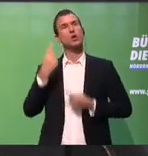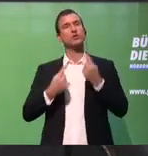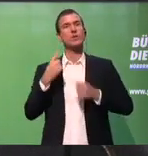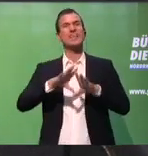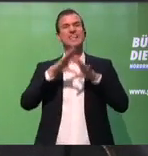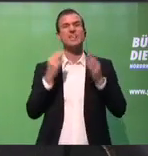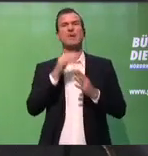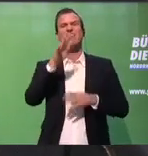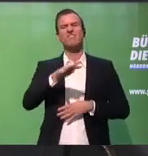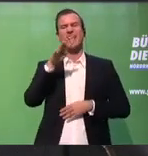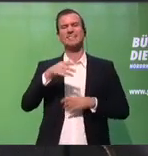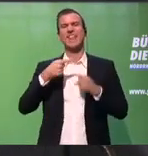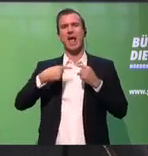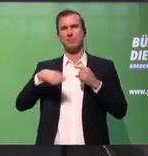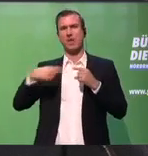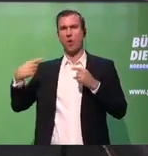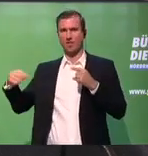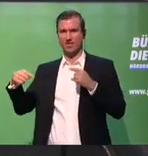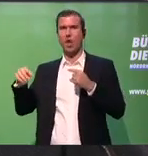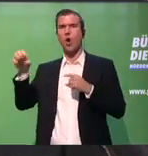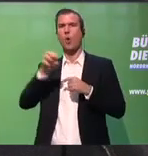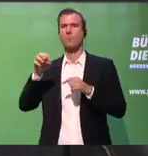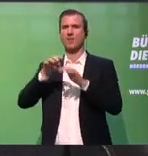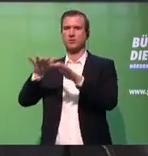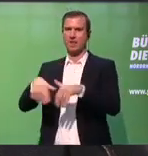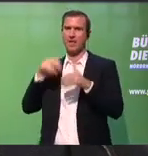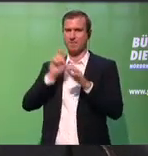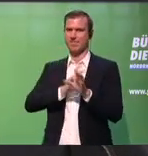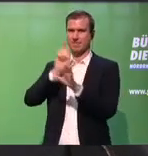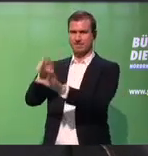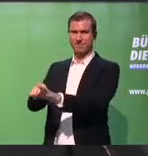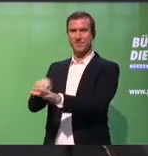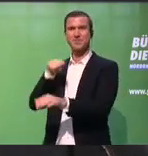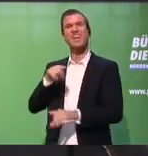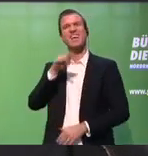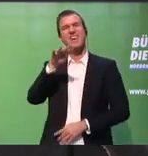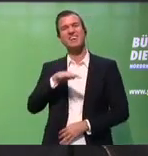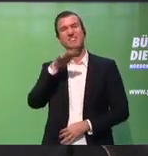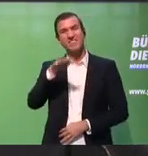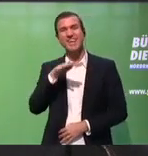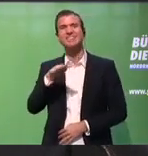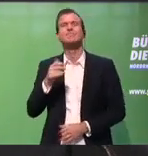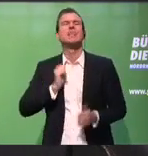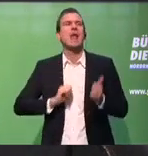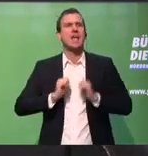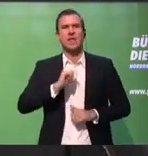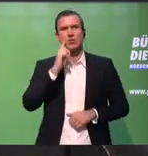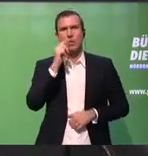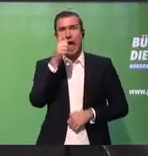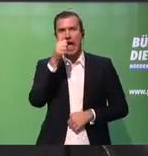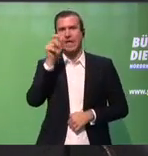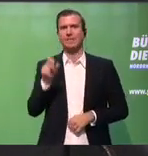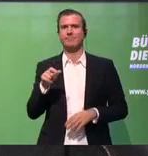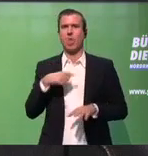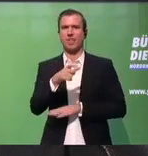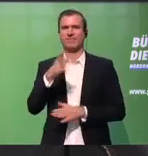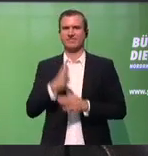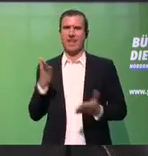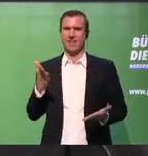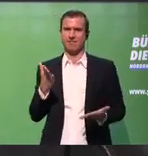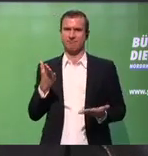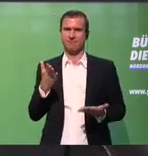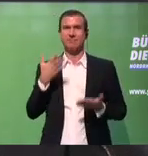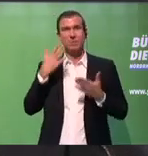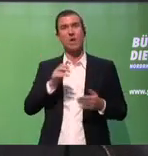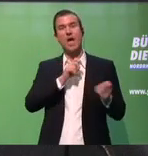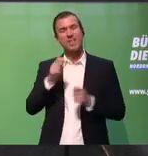insgesamt 14 Abgeordnete im Europäischen Parlament stellen. Unter diesen 14 leider nur ein Nordrhein-Westfale. Und wir wollen in diesem Antrag, und